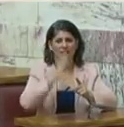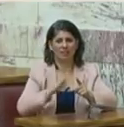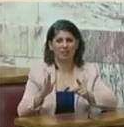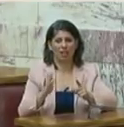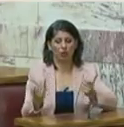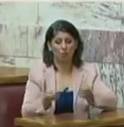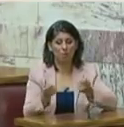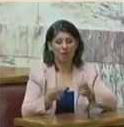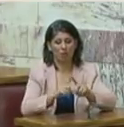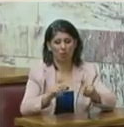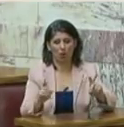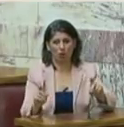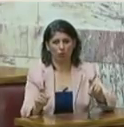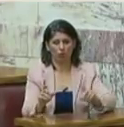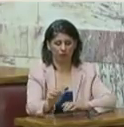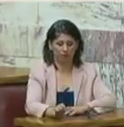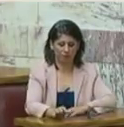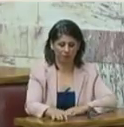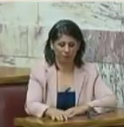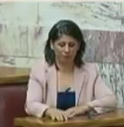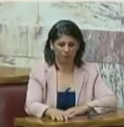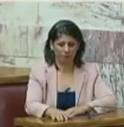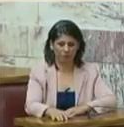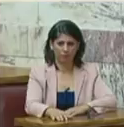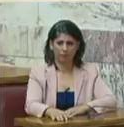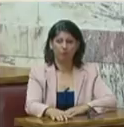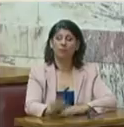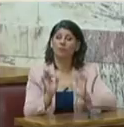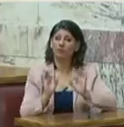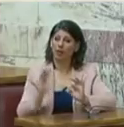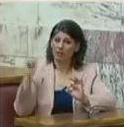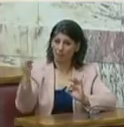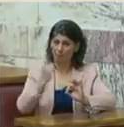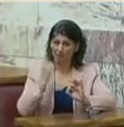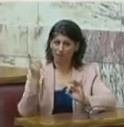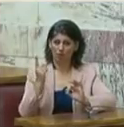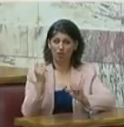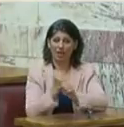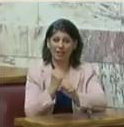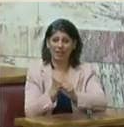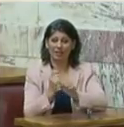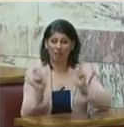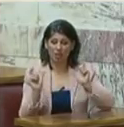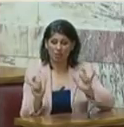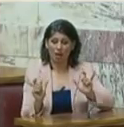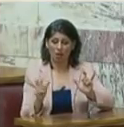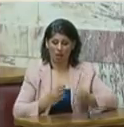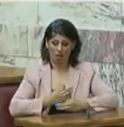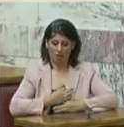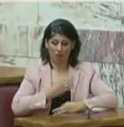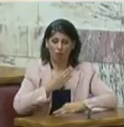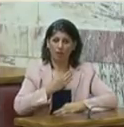παραγόμενου προϊόντος. Και βεβαίως μέσα σε ένα περιβάλλον εργασιακής ασφάλειας και αξιοπρέπειας,